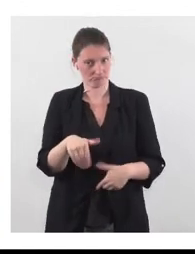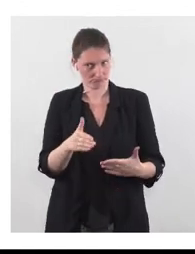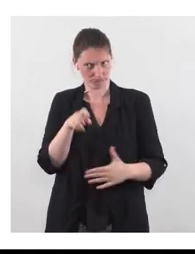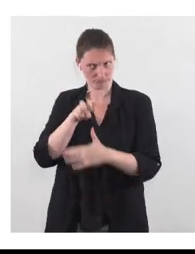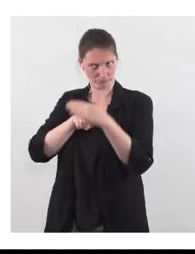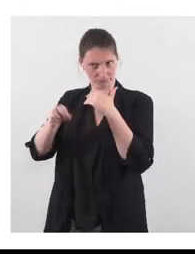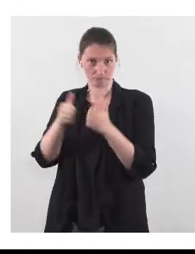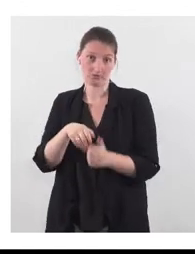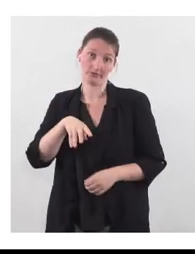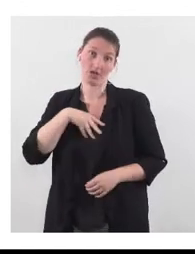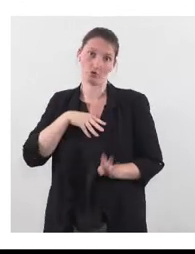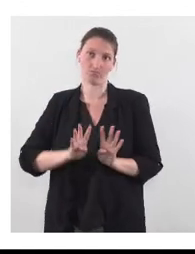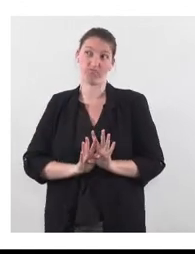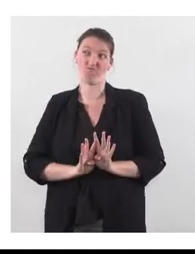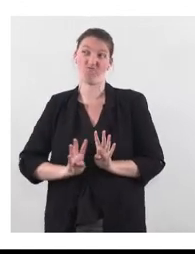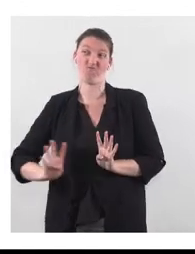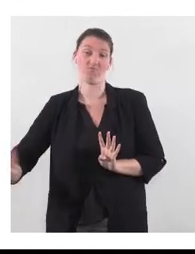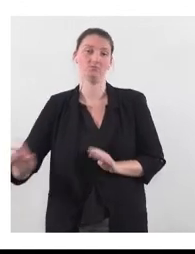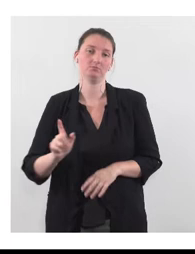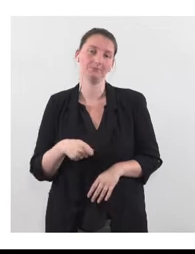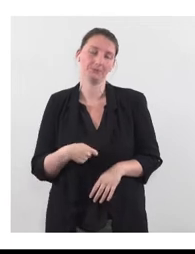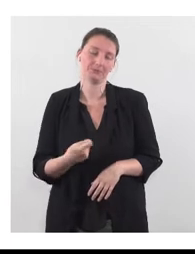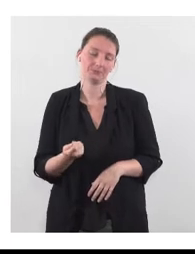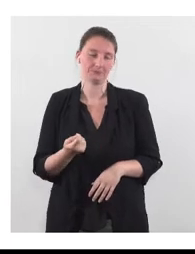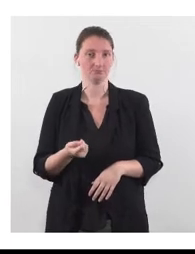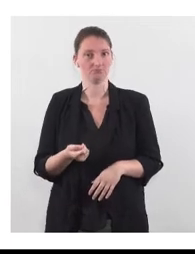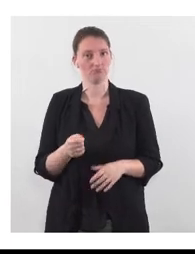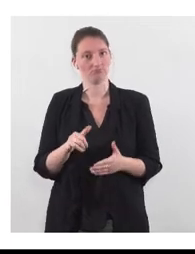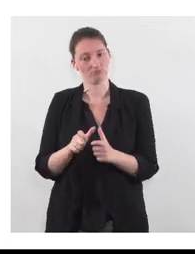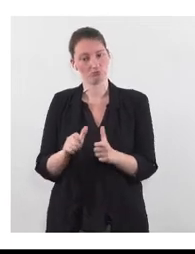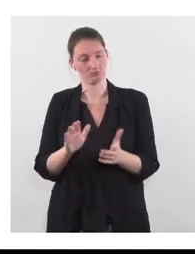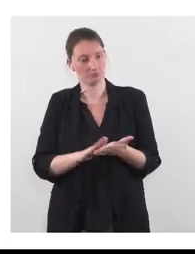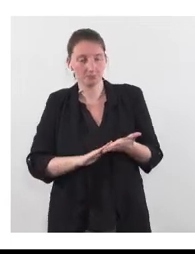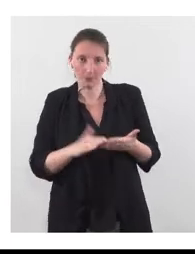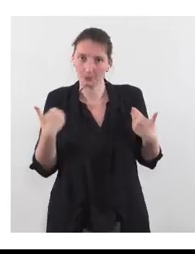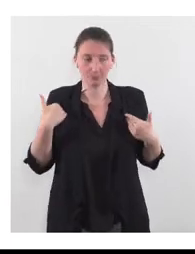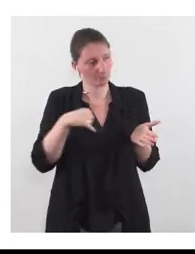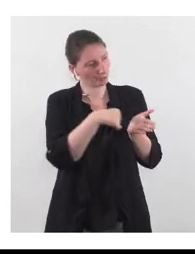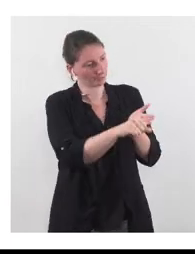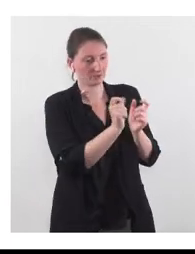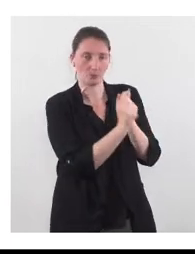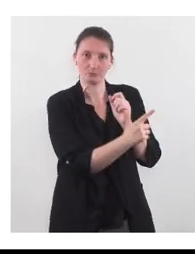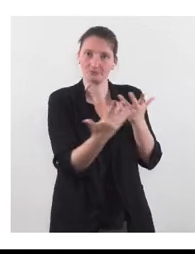toute une armée d'avocats pour dire que nous avions payé une compensation.